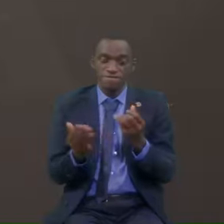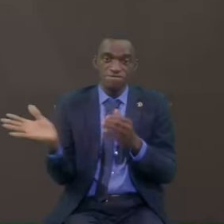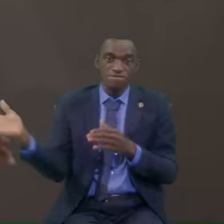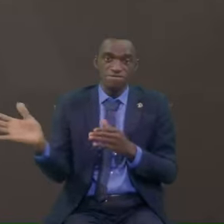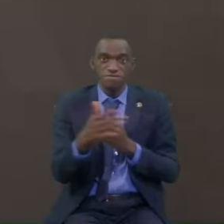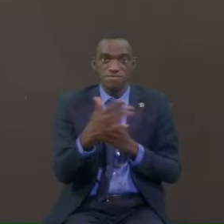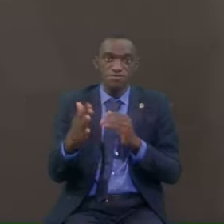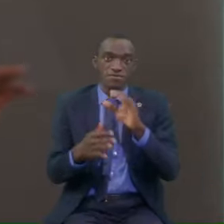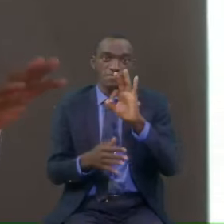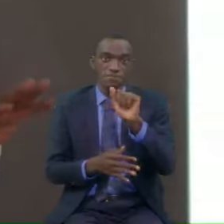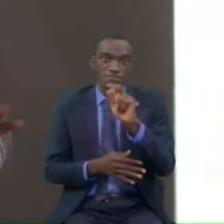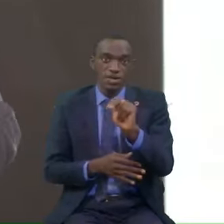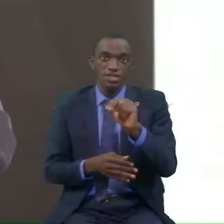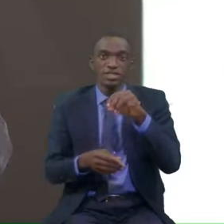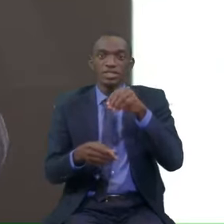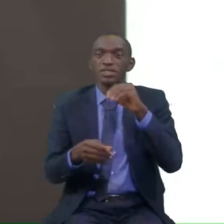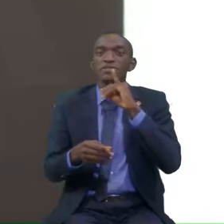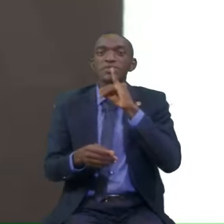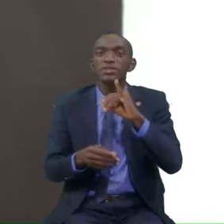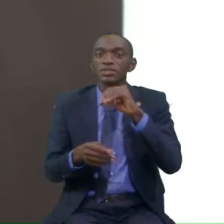Il a son vent à la main